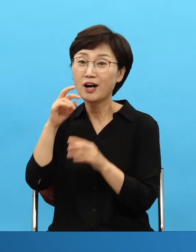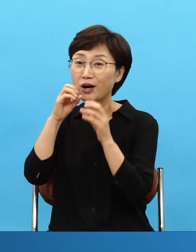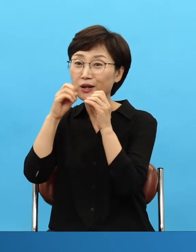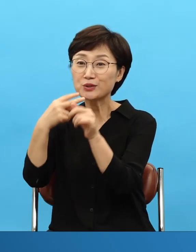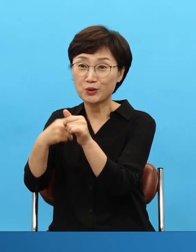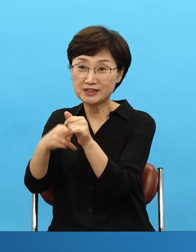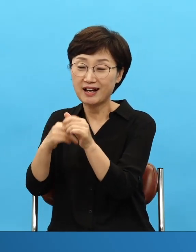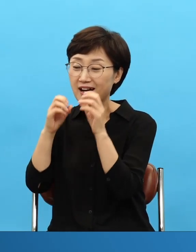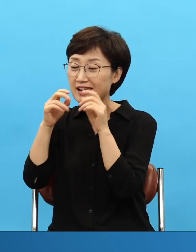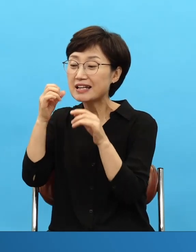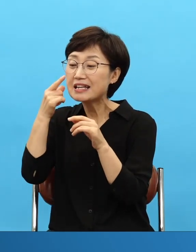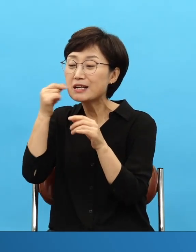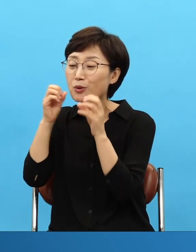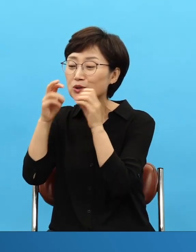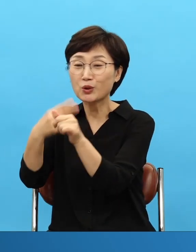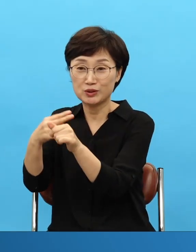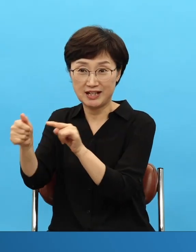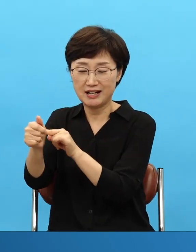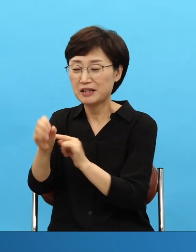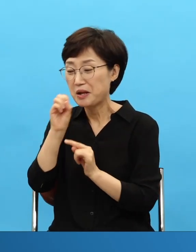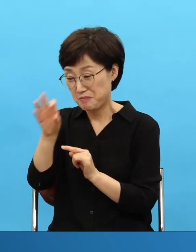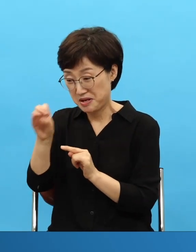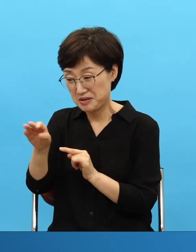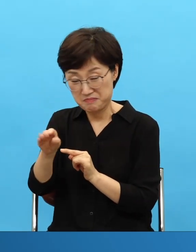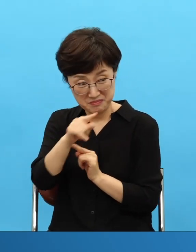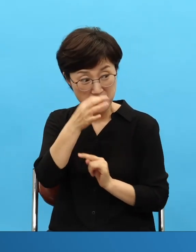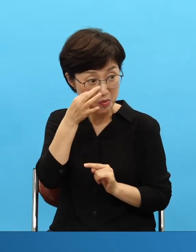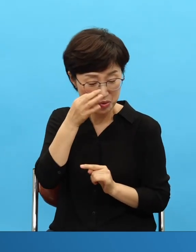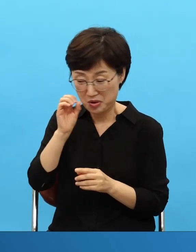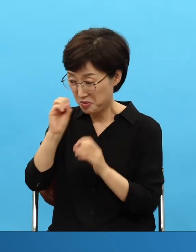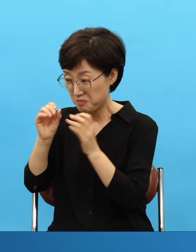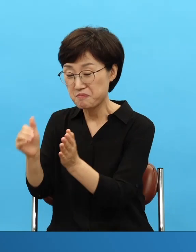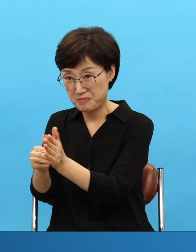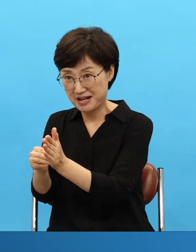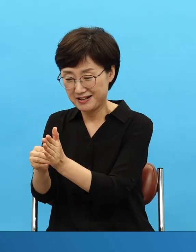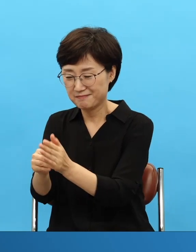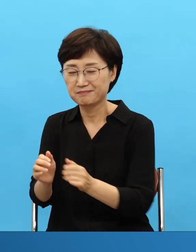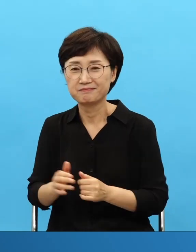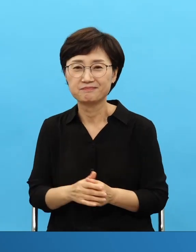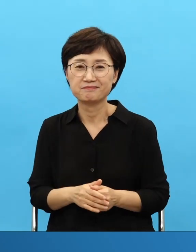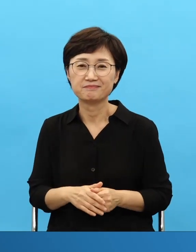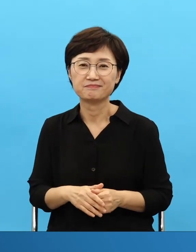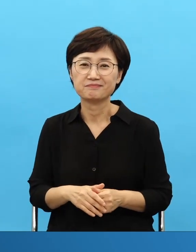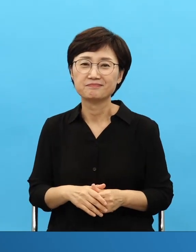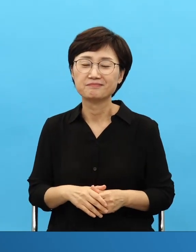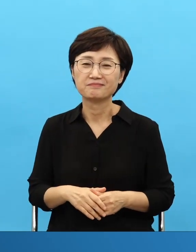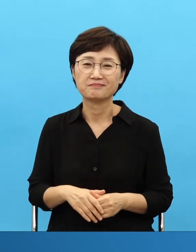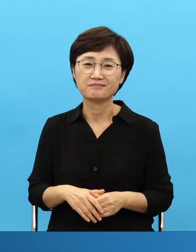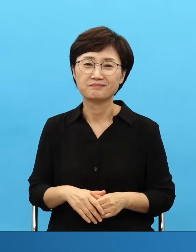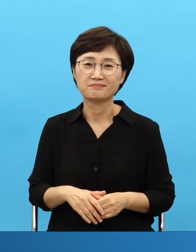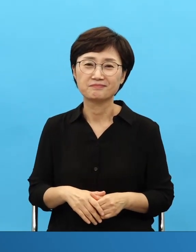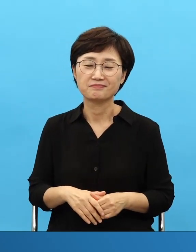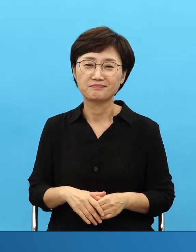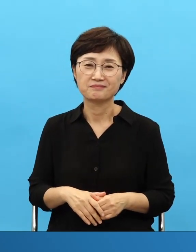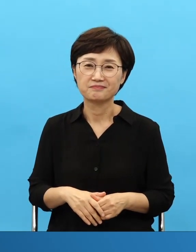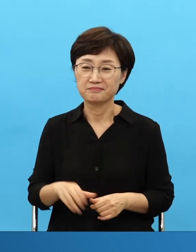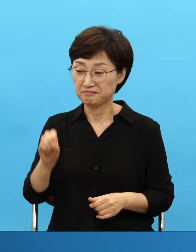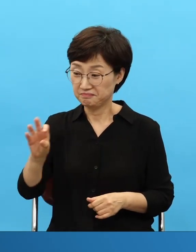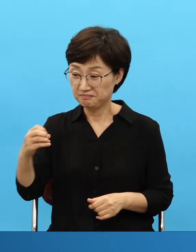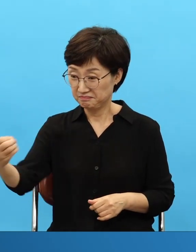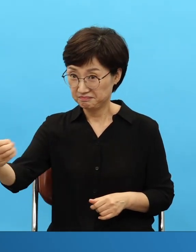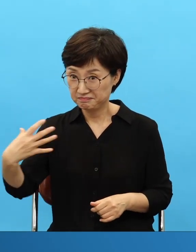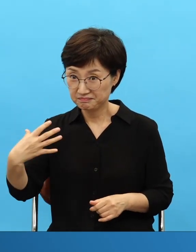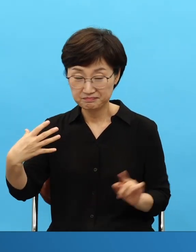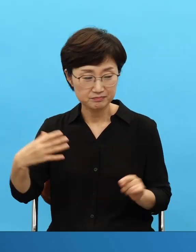saying, I saw somebody a little earlier, a man standing next to the restaurant that we were eating at, and they seemed to take out a portable ashtray from their pocket. 그래서